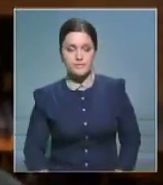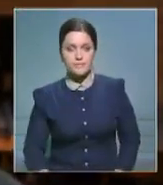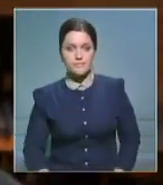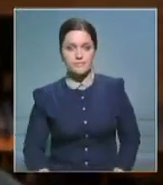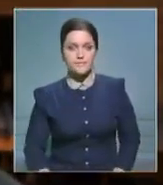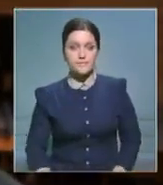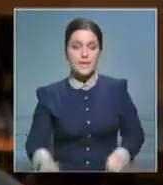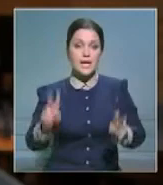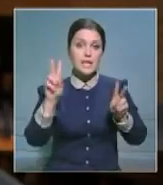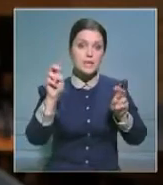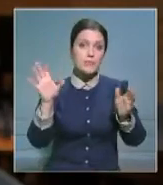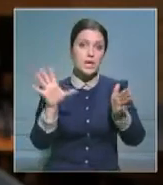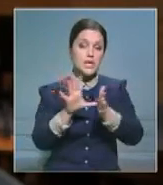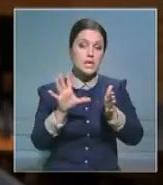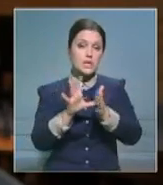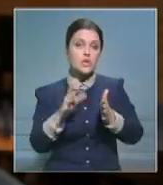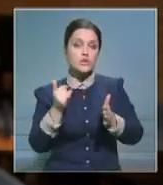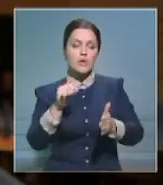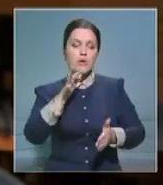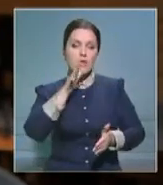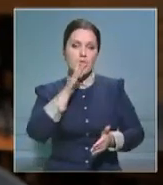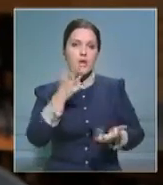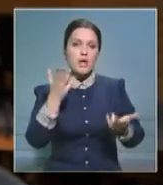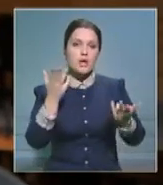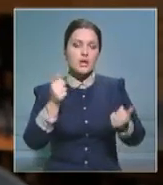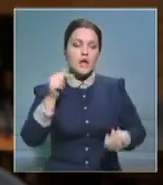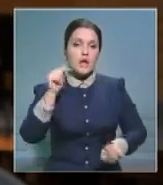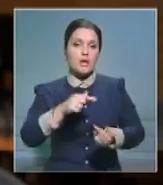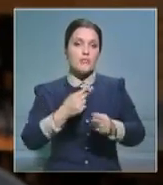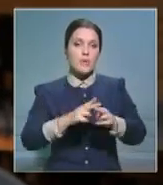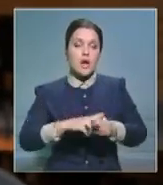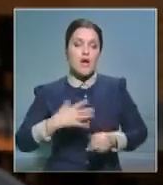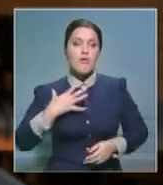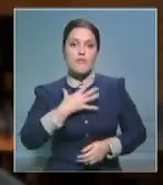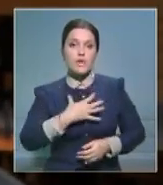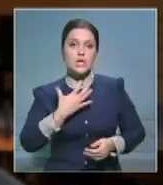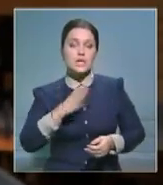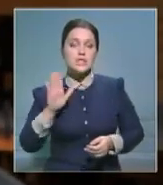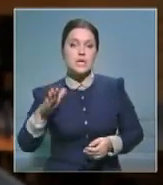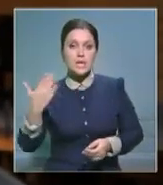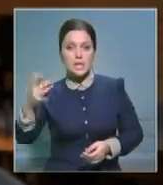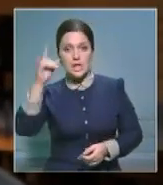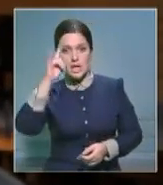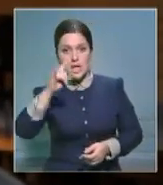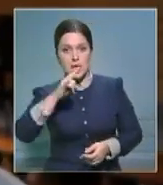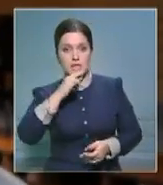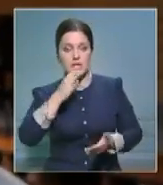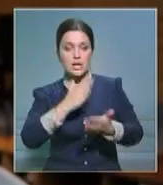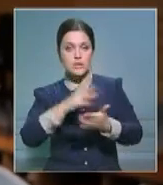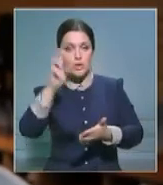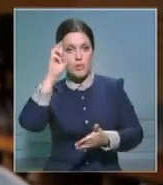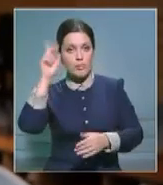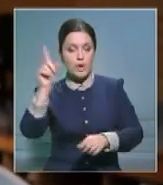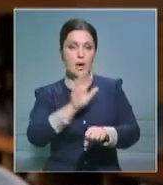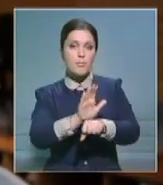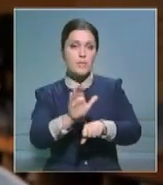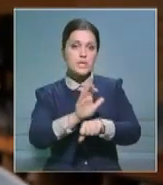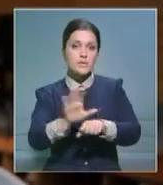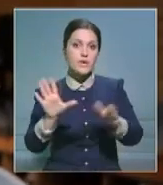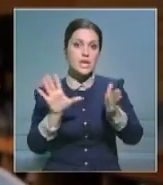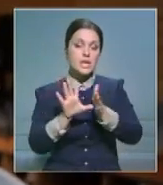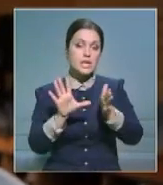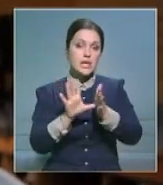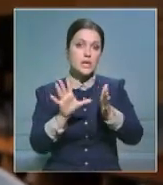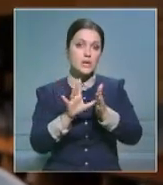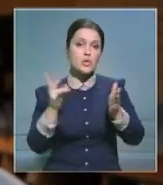Тема энергии сейчас весьма своевременная, и это значимое действие со стороны Казахстана, который является страной-производителем энергии,